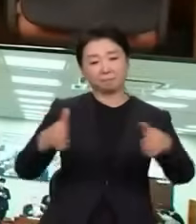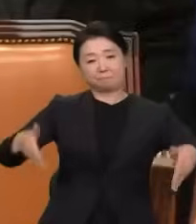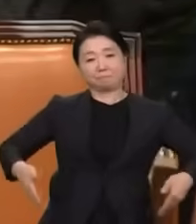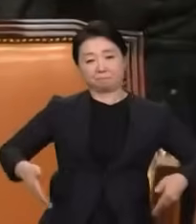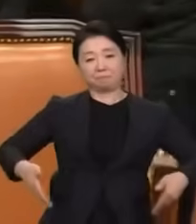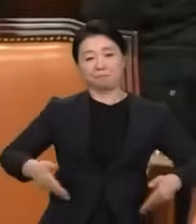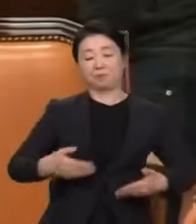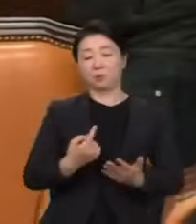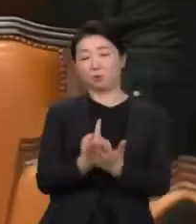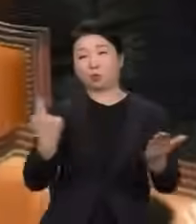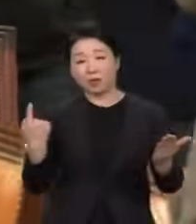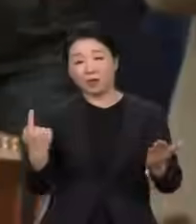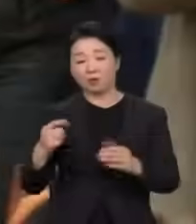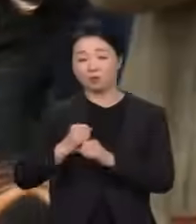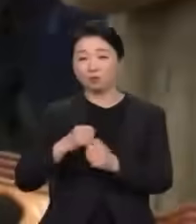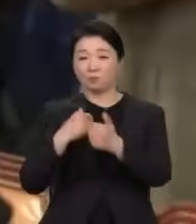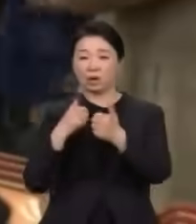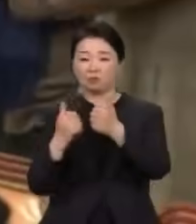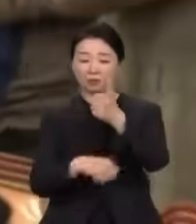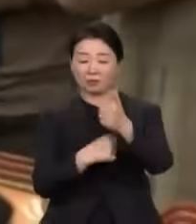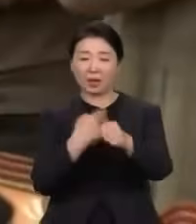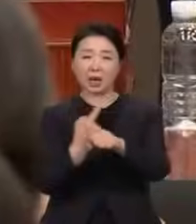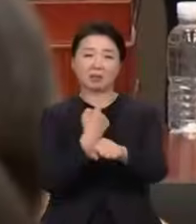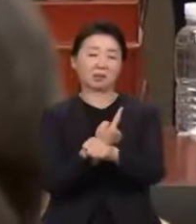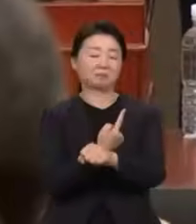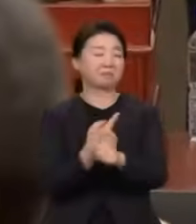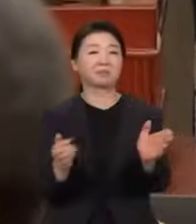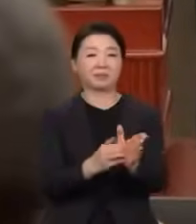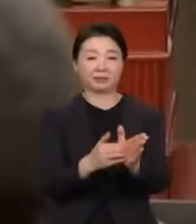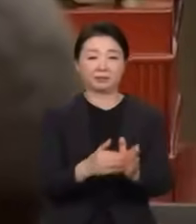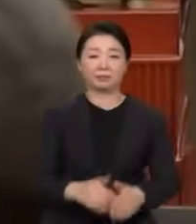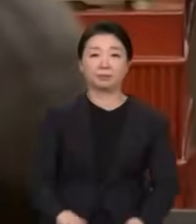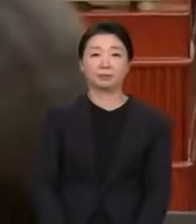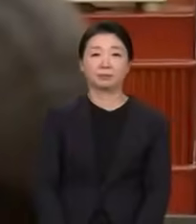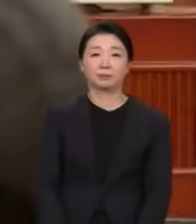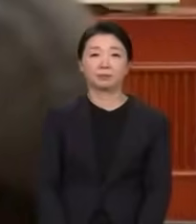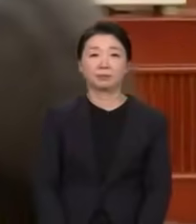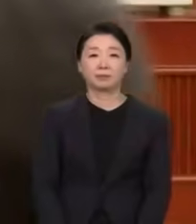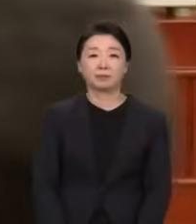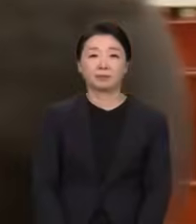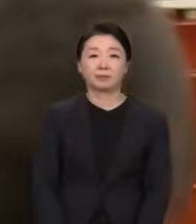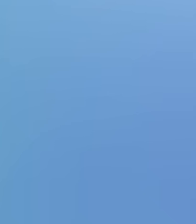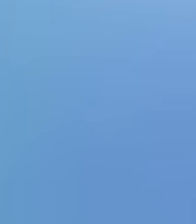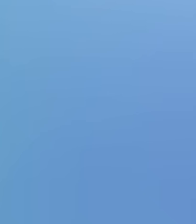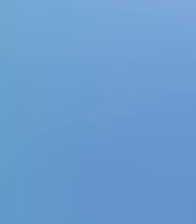국방위는 한 시간도 안 돼 파행했습니다. JTBC 이희정입니다.